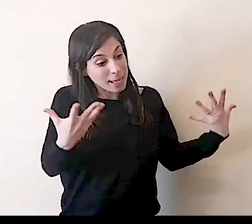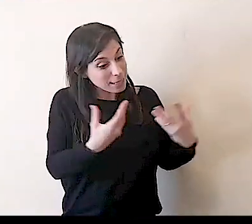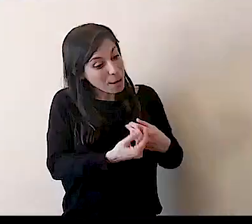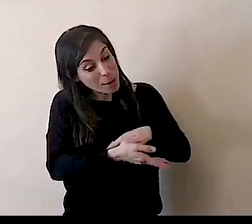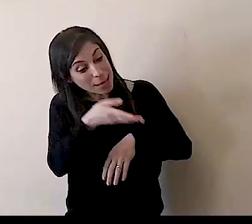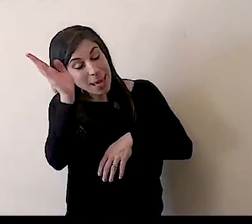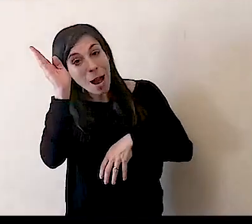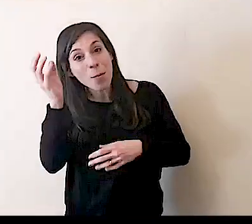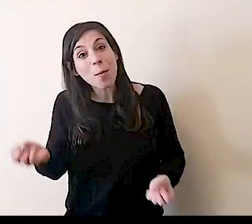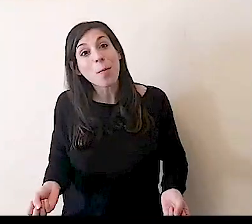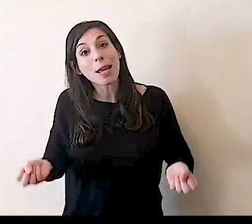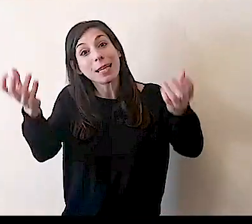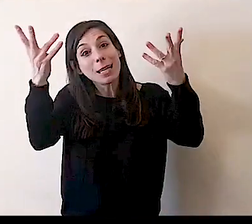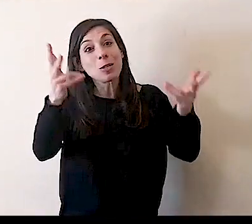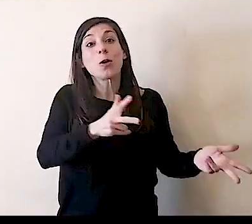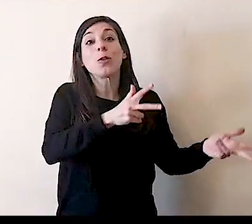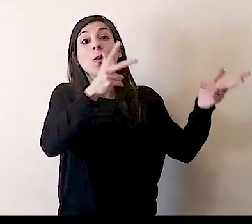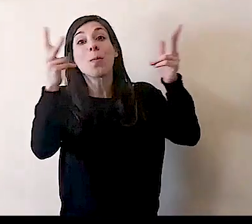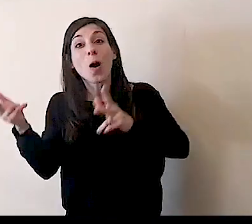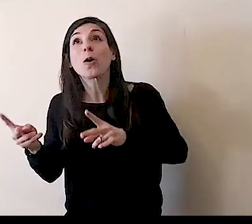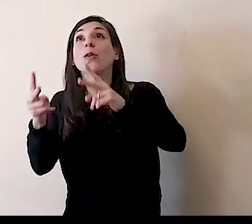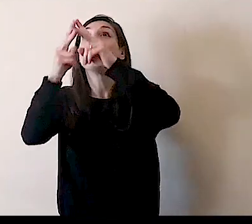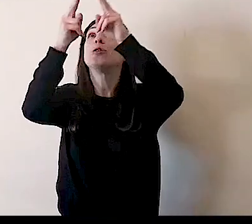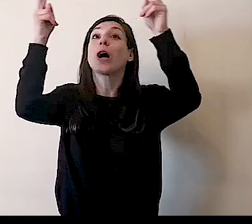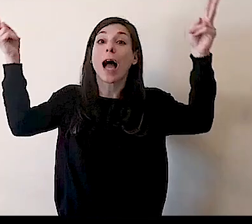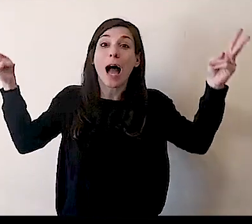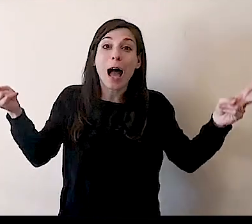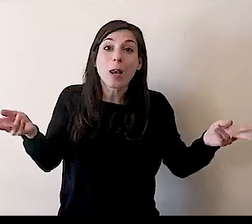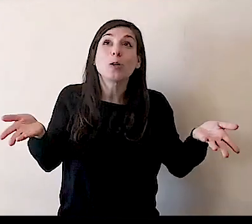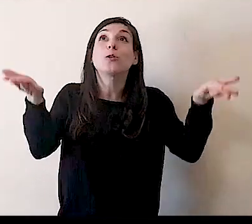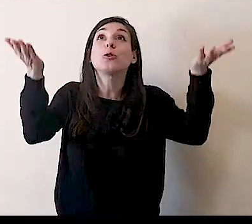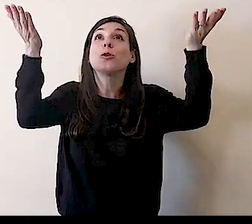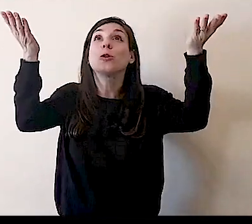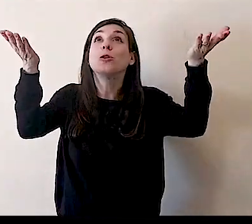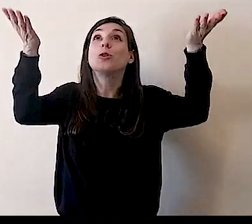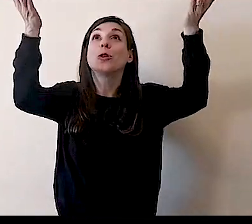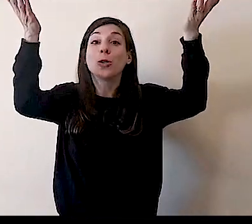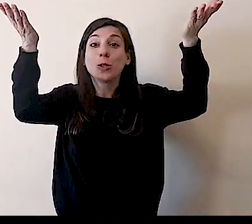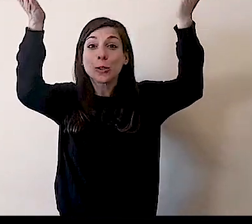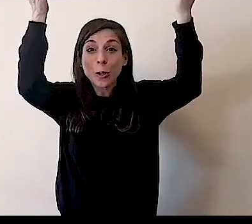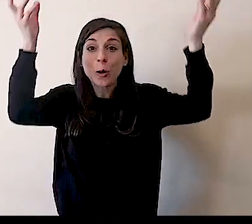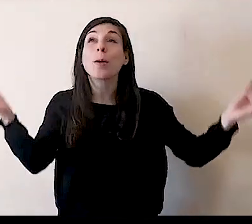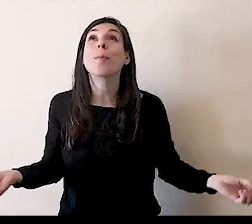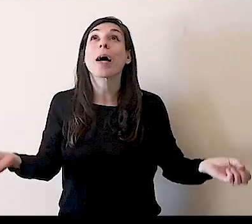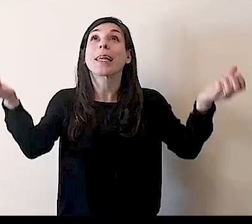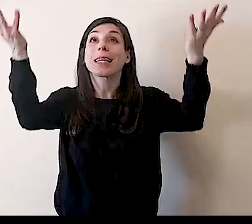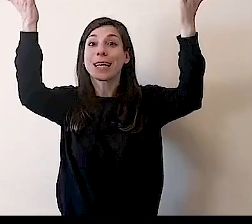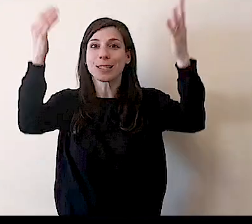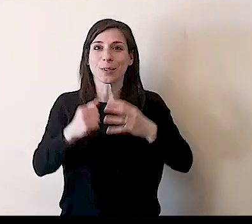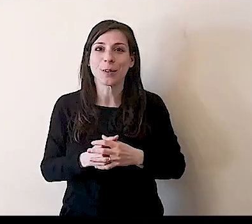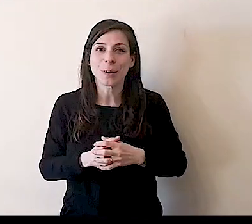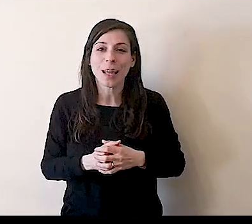vieni che ti porto su su su su il paradiso